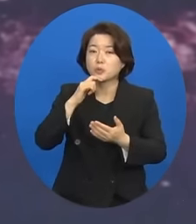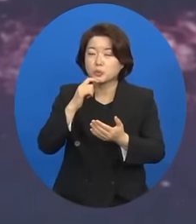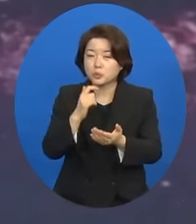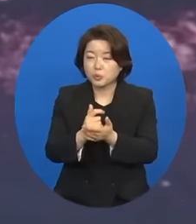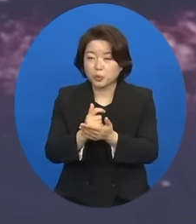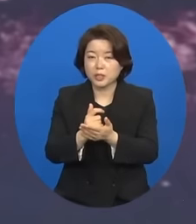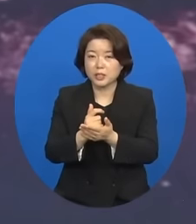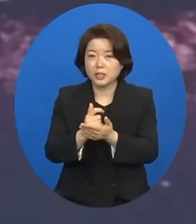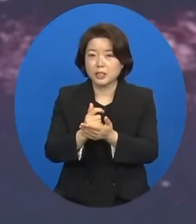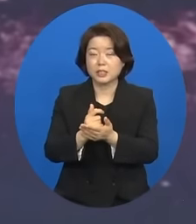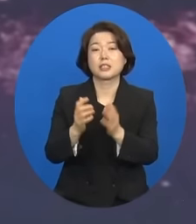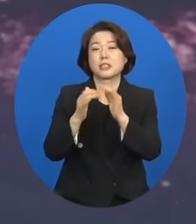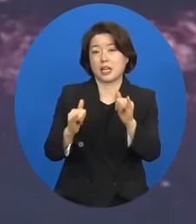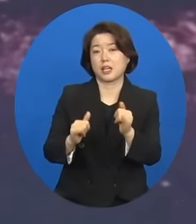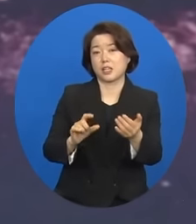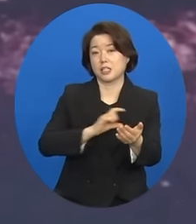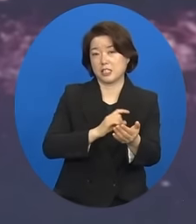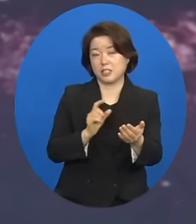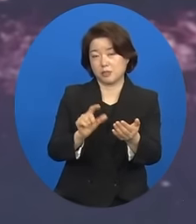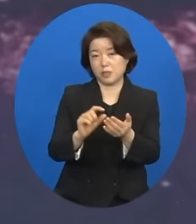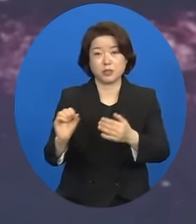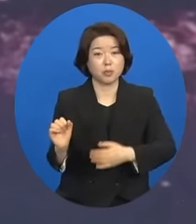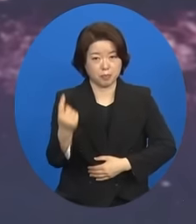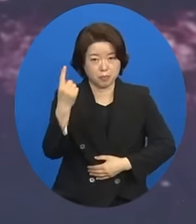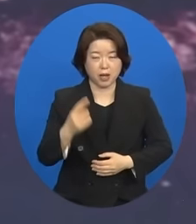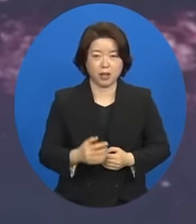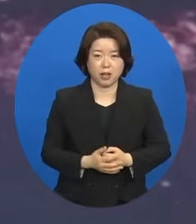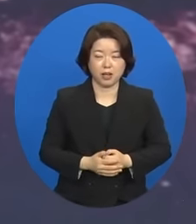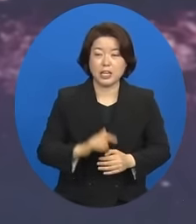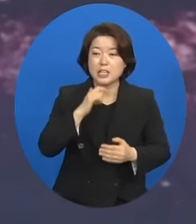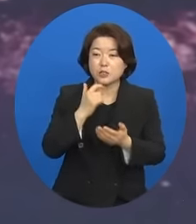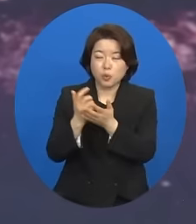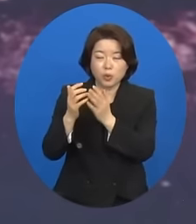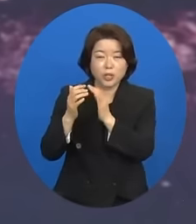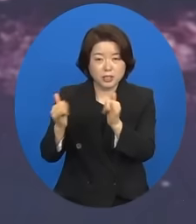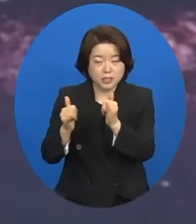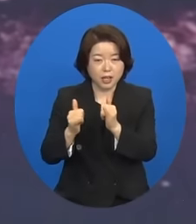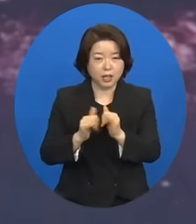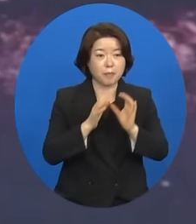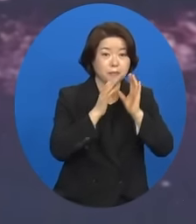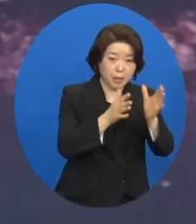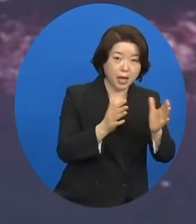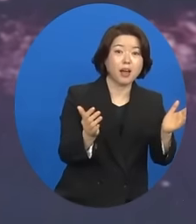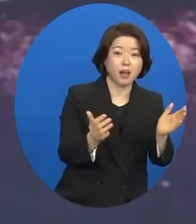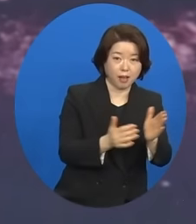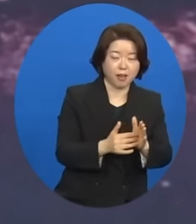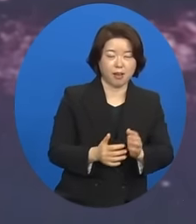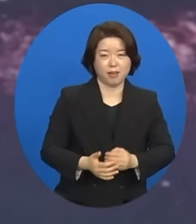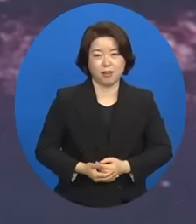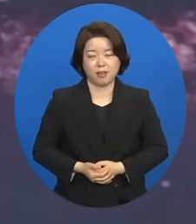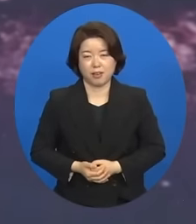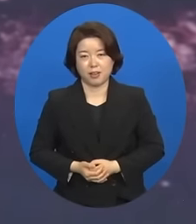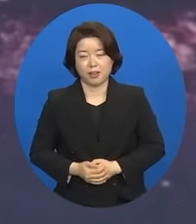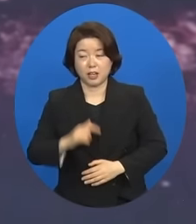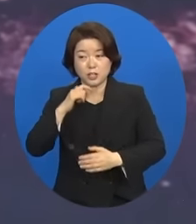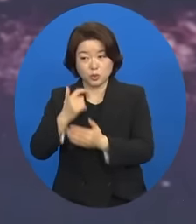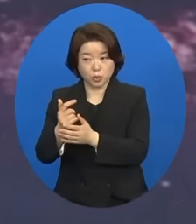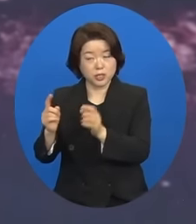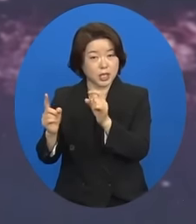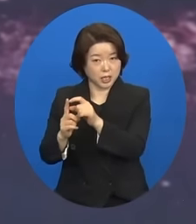이름에서 나온 것인데요 속이는 자가 속임을 당하게 되는 거예요 아 근 이속 라는